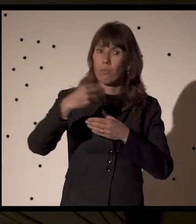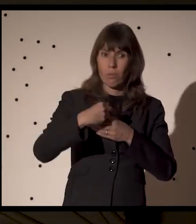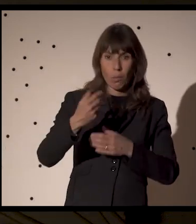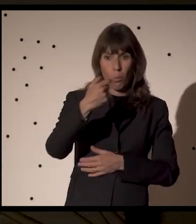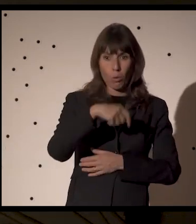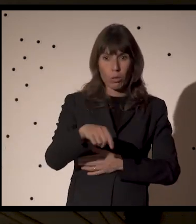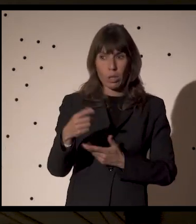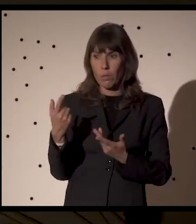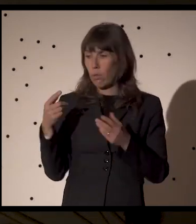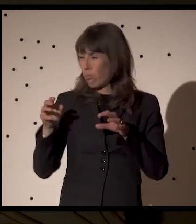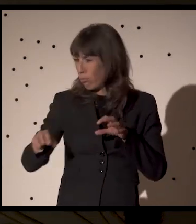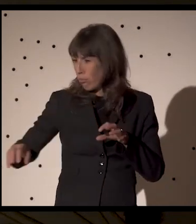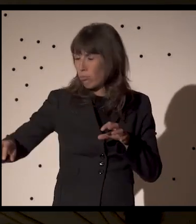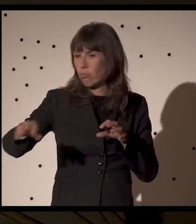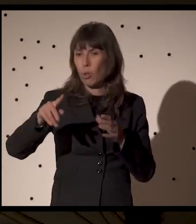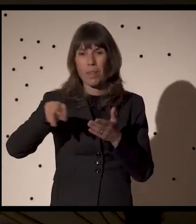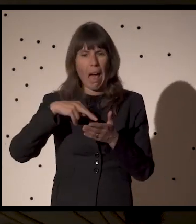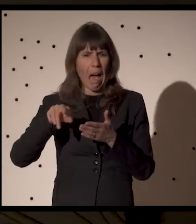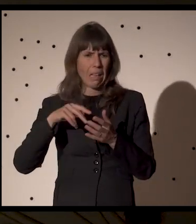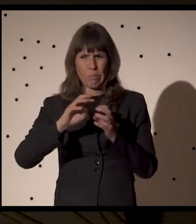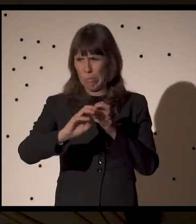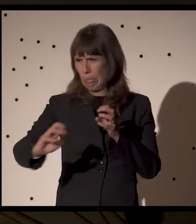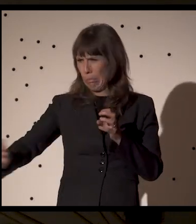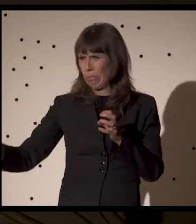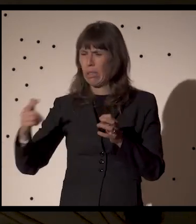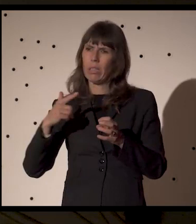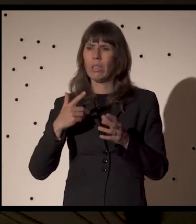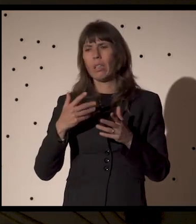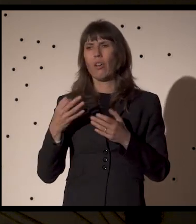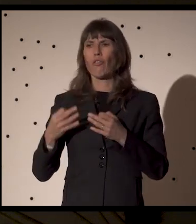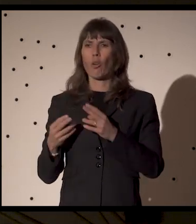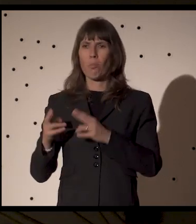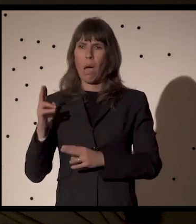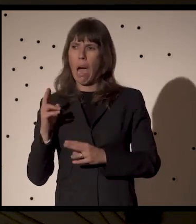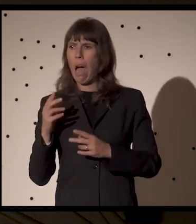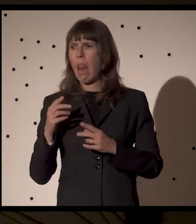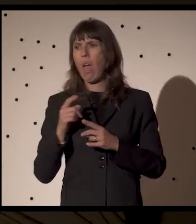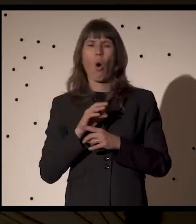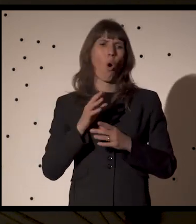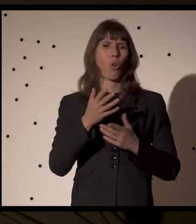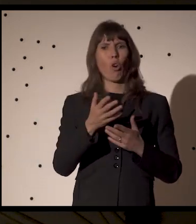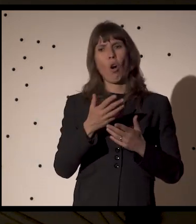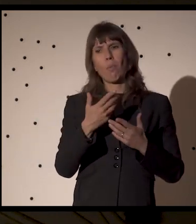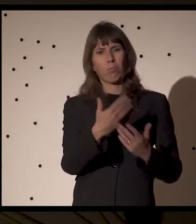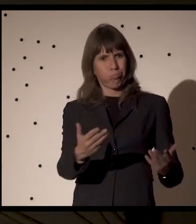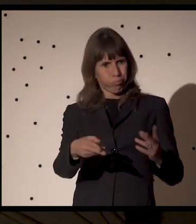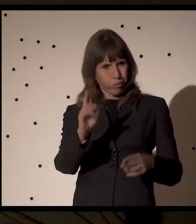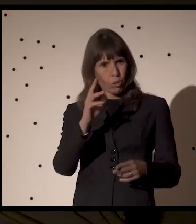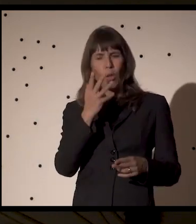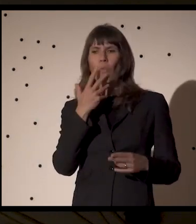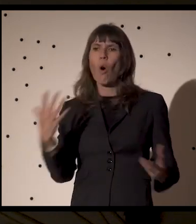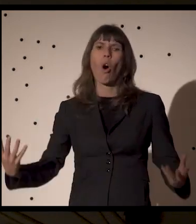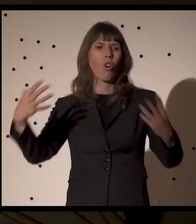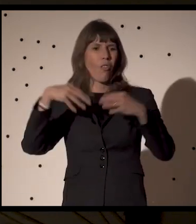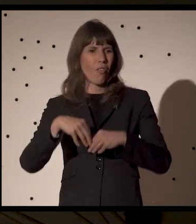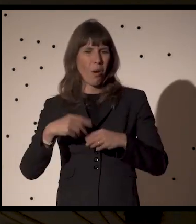svariati livelli da quello più informale a quello più istituzionale saranno coinvolti in questo percorso di rimessa in scena